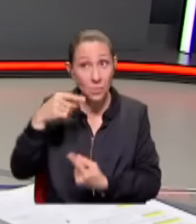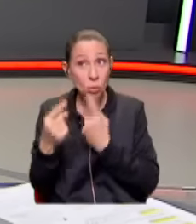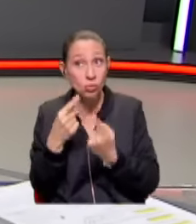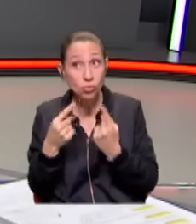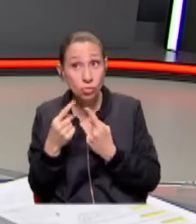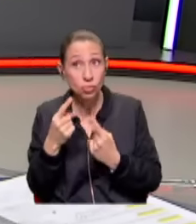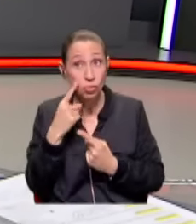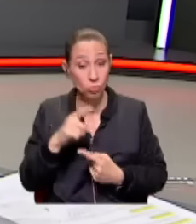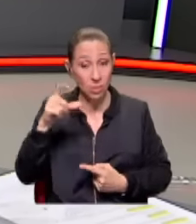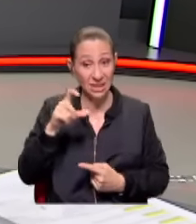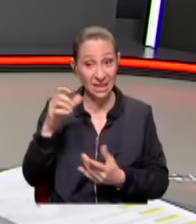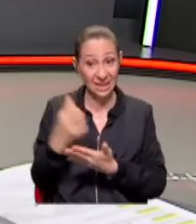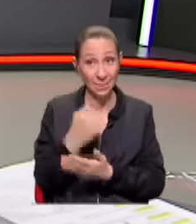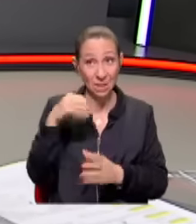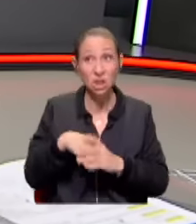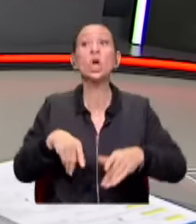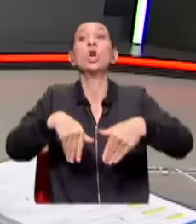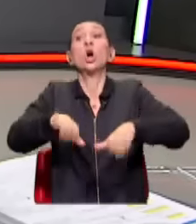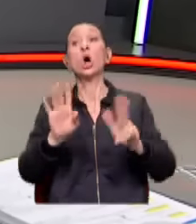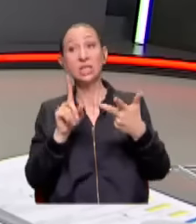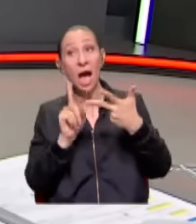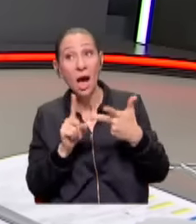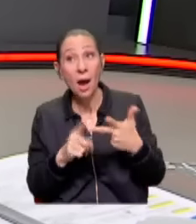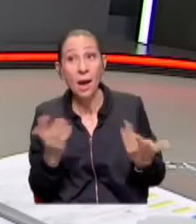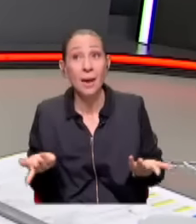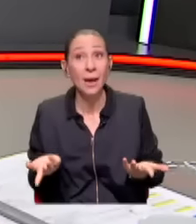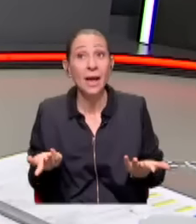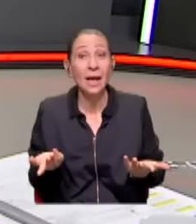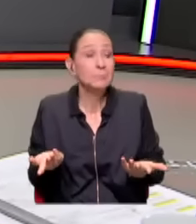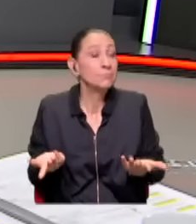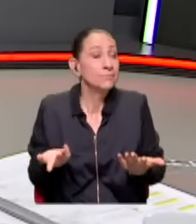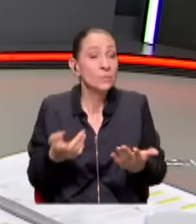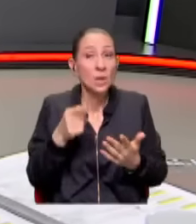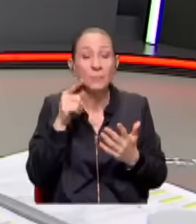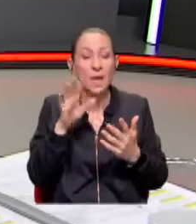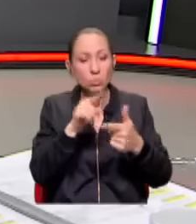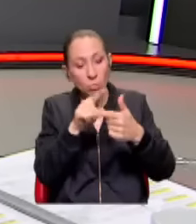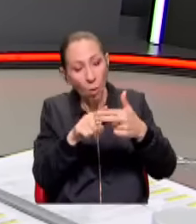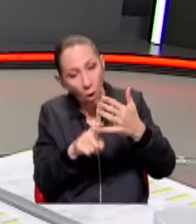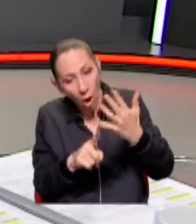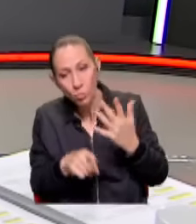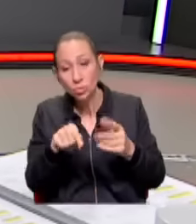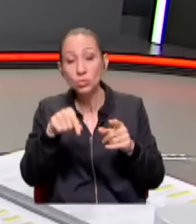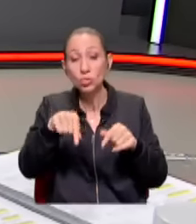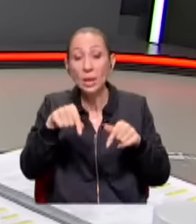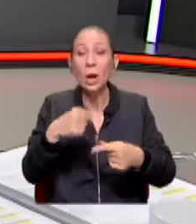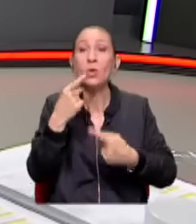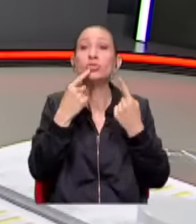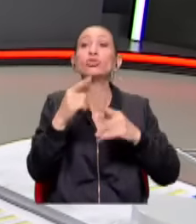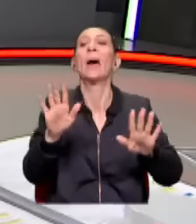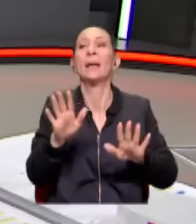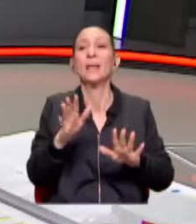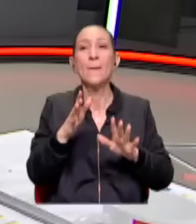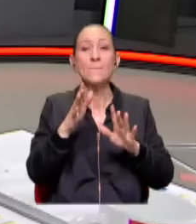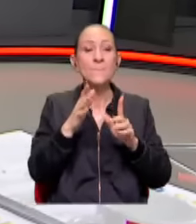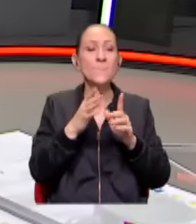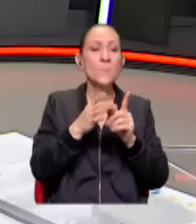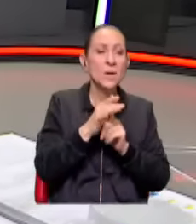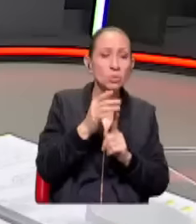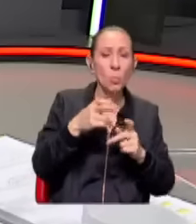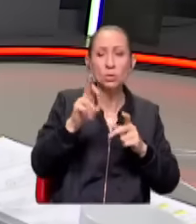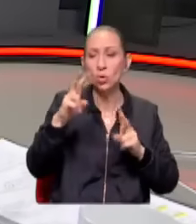bahsediyoruz? Cumhurbaşkanı seçilmek için. Yoksa yani burada şu anda konuşulmayan, bilemediğimiz Mesir macunuydu,